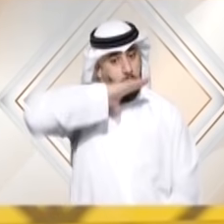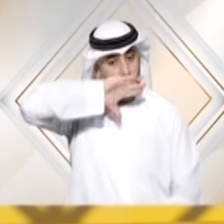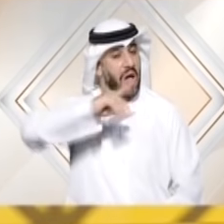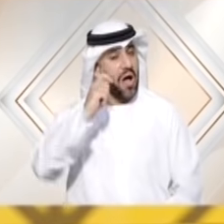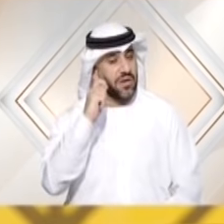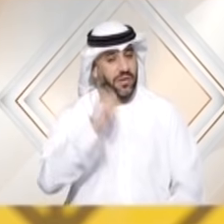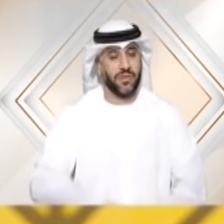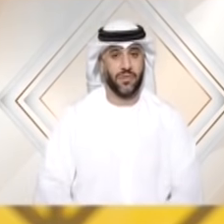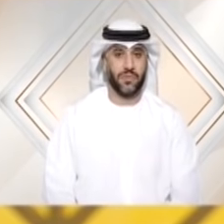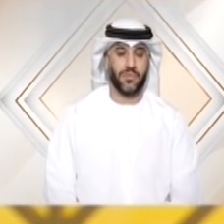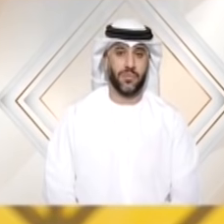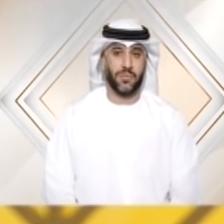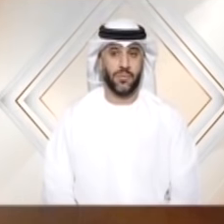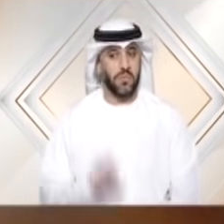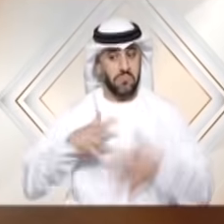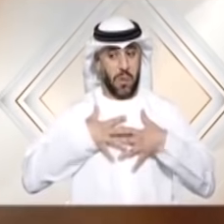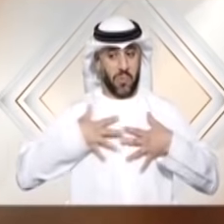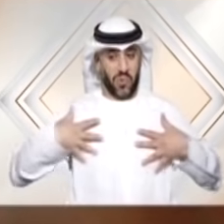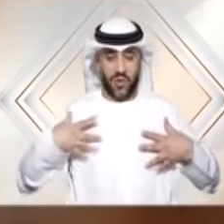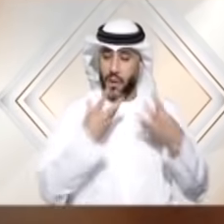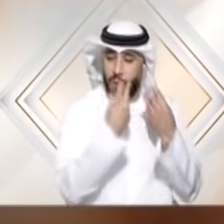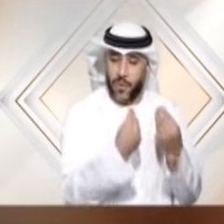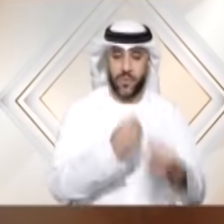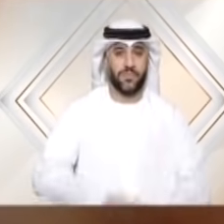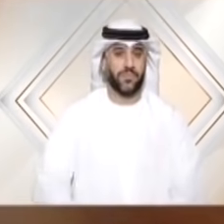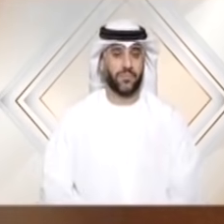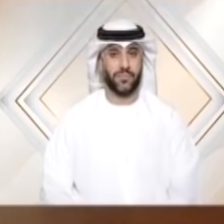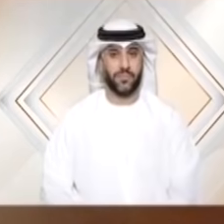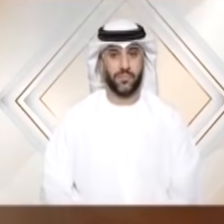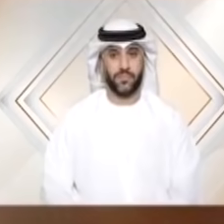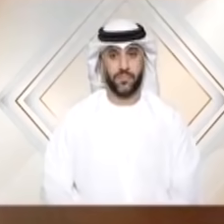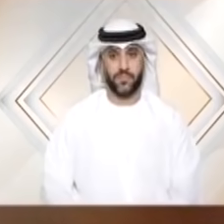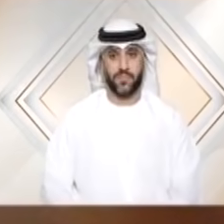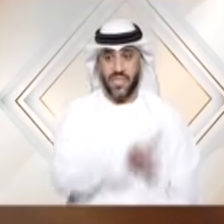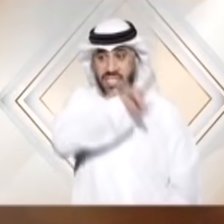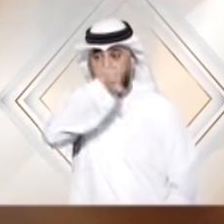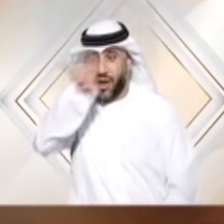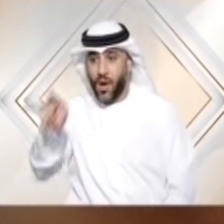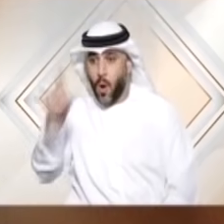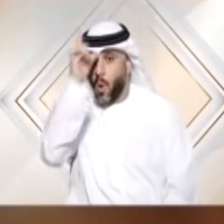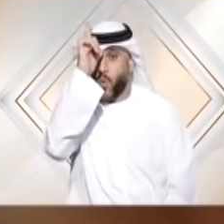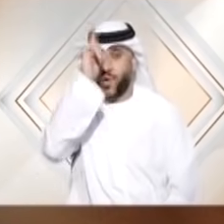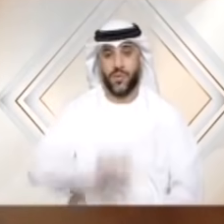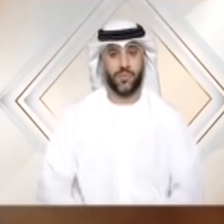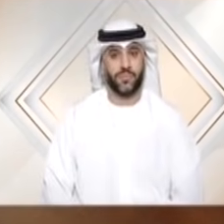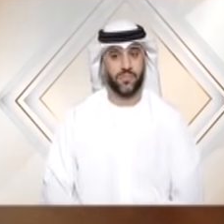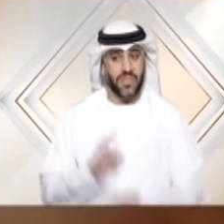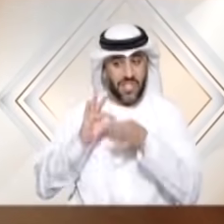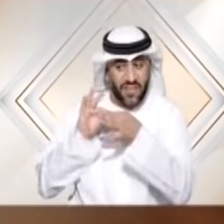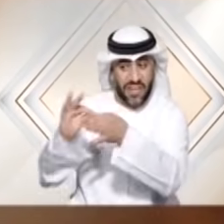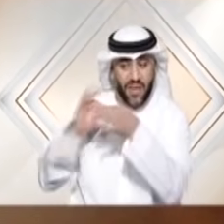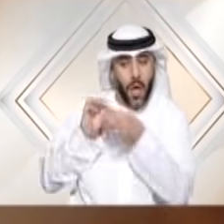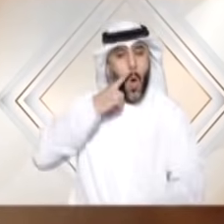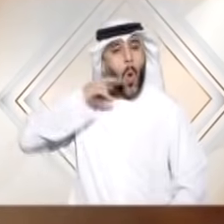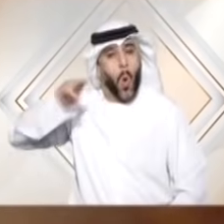الله بعلم أنا كنت يمكن مدينة عشان أطلع في أحسن صورة. المهم هم ساروا ردوا البلاد. أنا حاولت أضبط وضعي مع أخوي الحمد